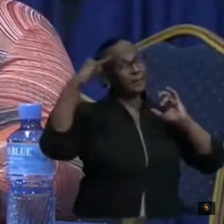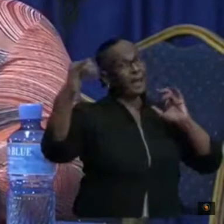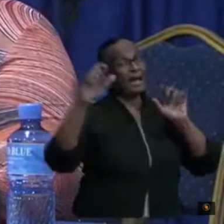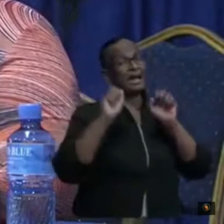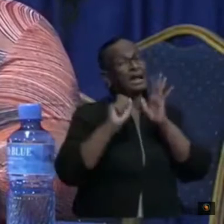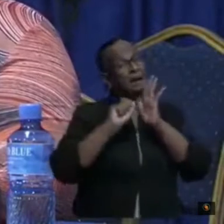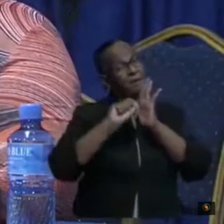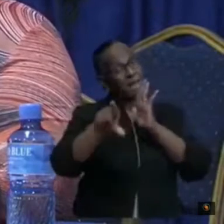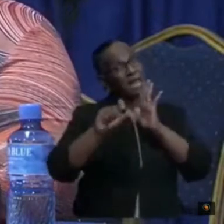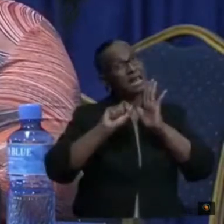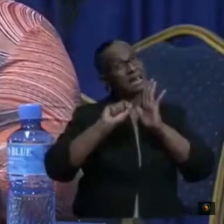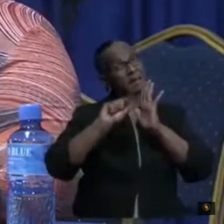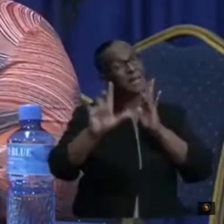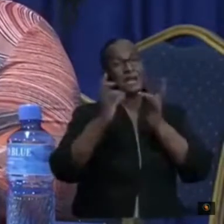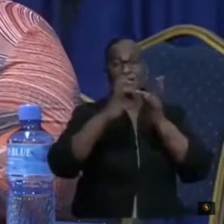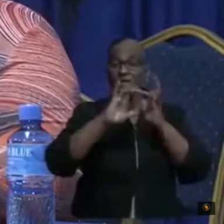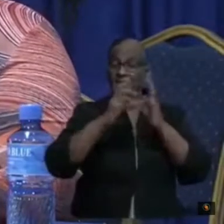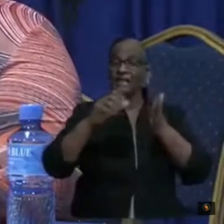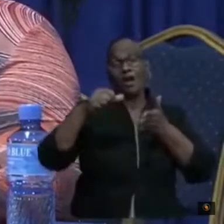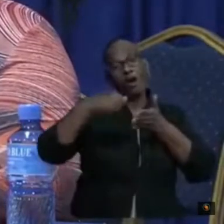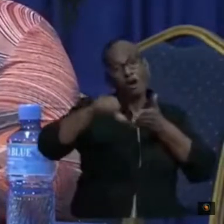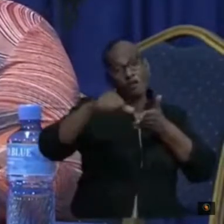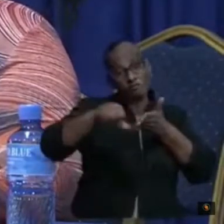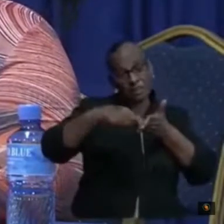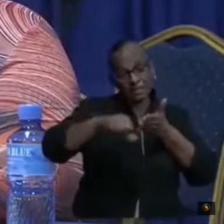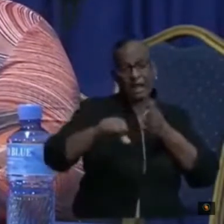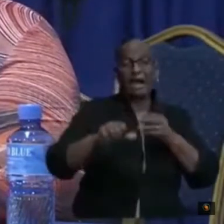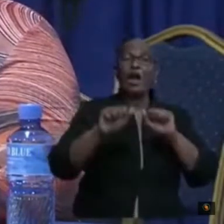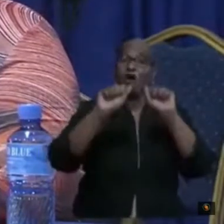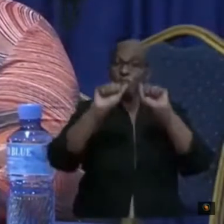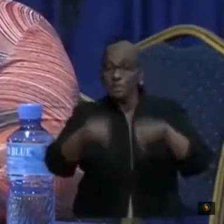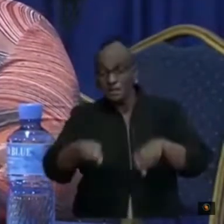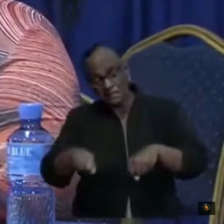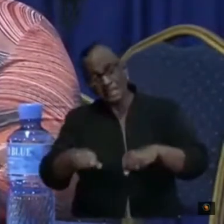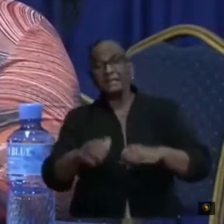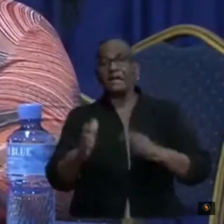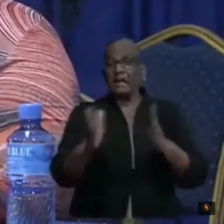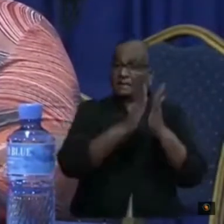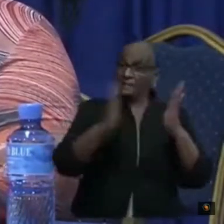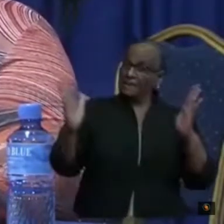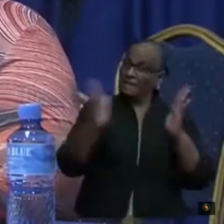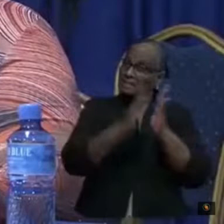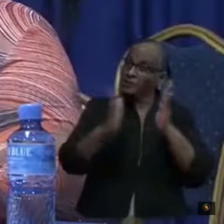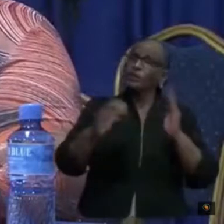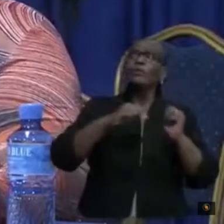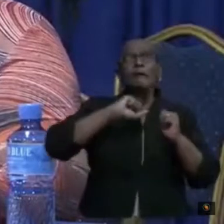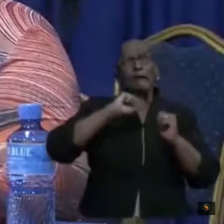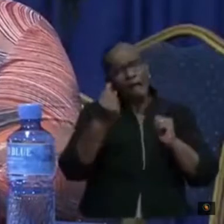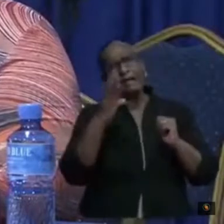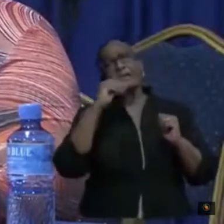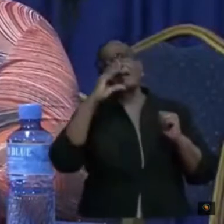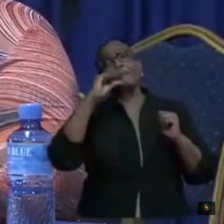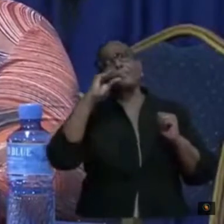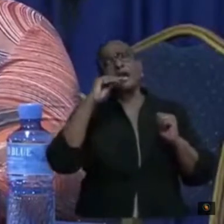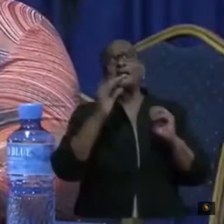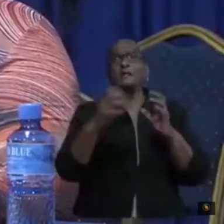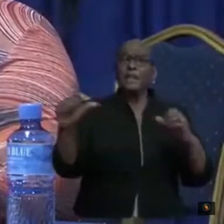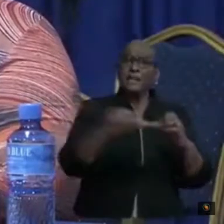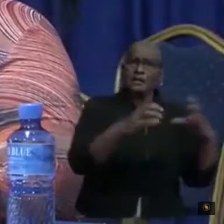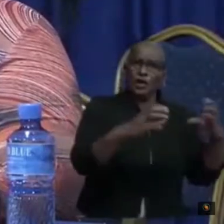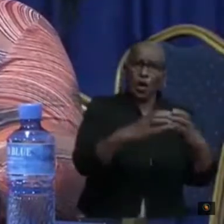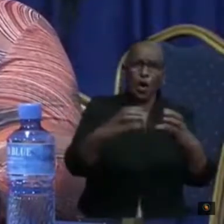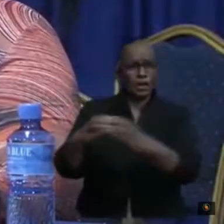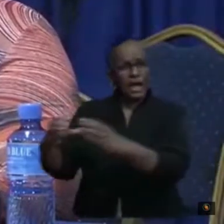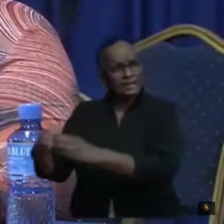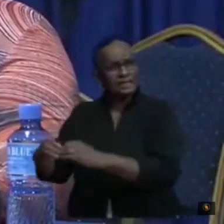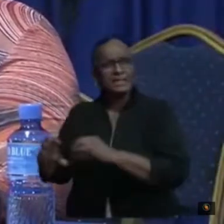Online reserveringen en betaling is iets waar het ministerie dus de afgelopen periode veel over heeft gesproken in overleg met de actoren en